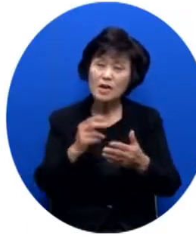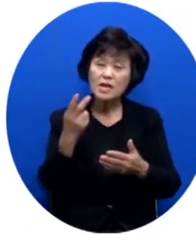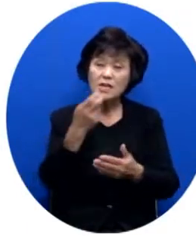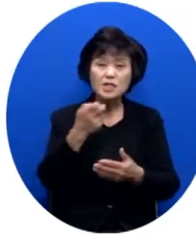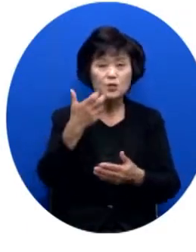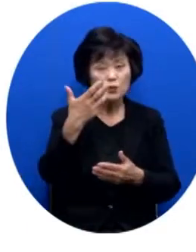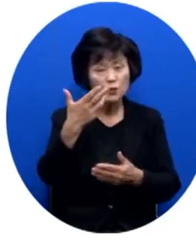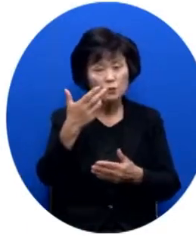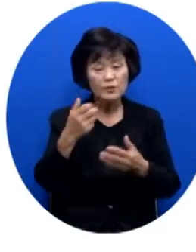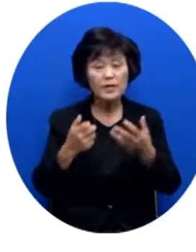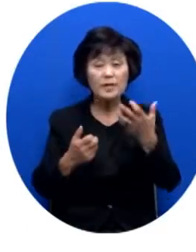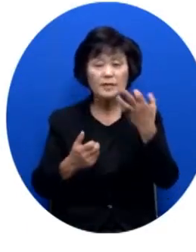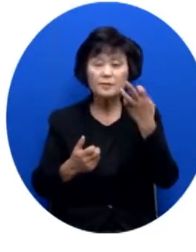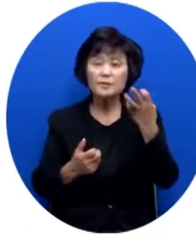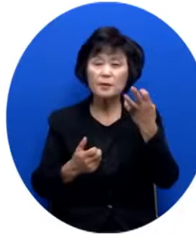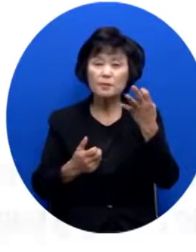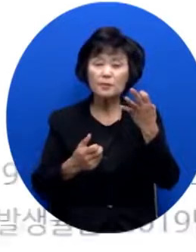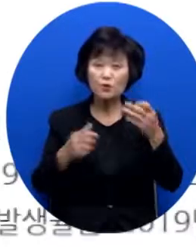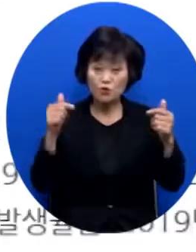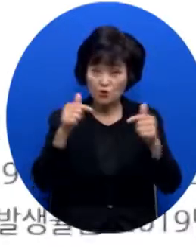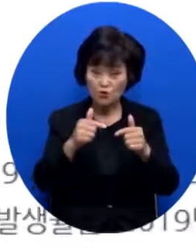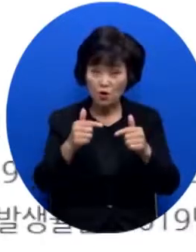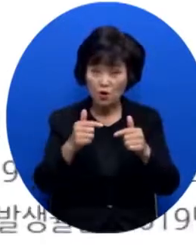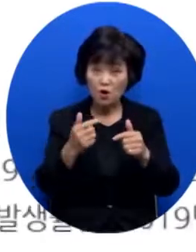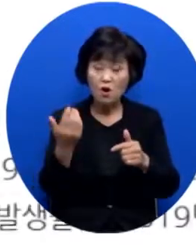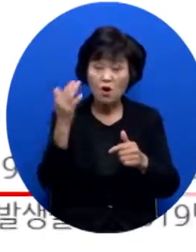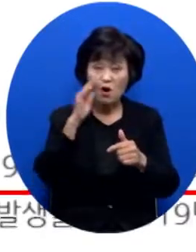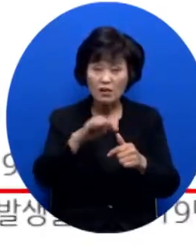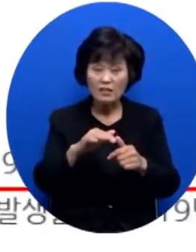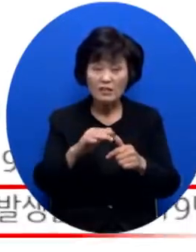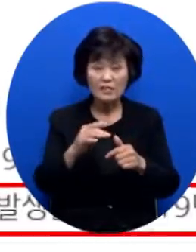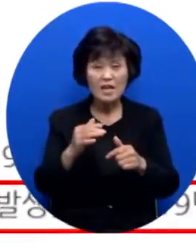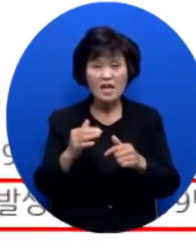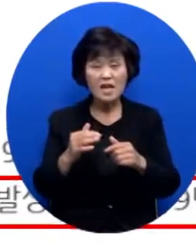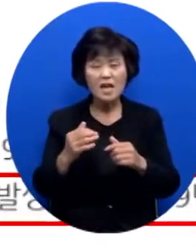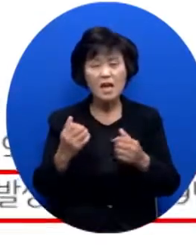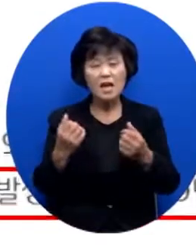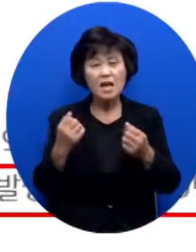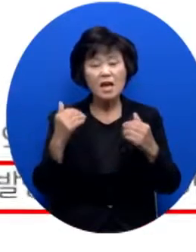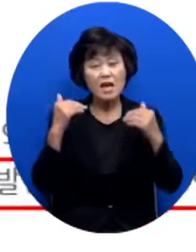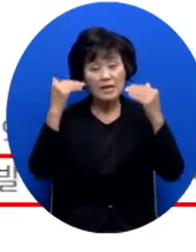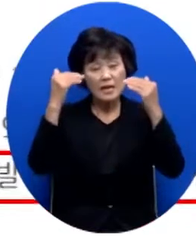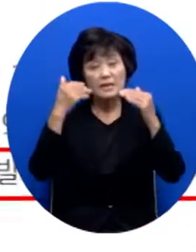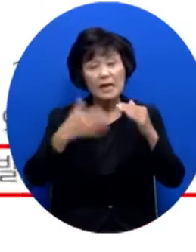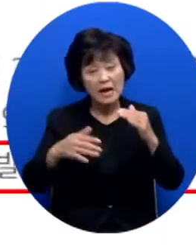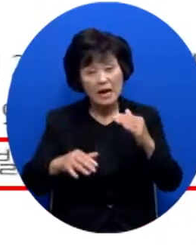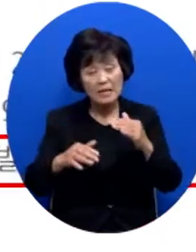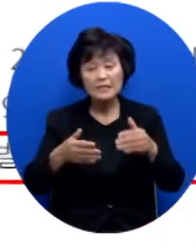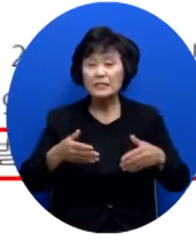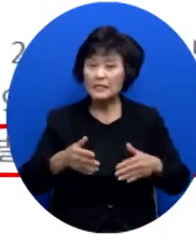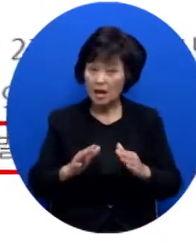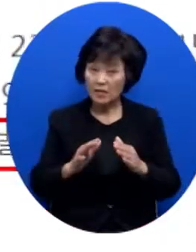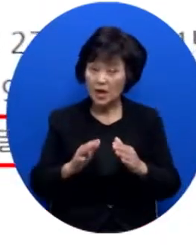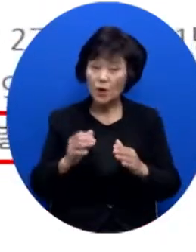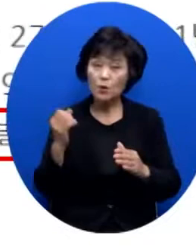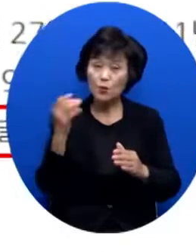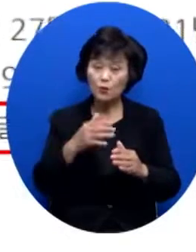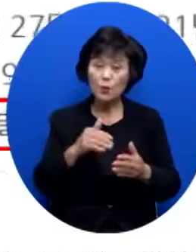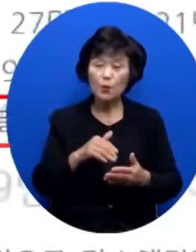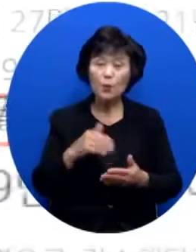약 14% 줄었지만 미숙아가 차지하는 비중은 늘고 있는 것으로 나타났습니다. 저체중 출생아